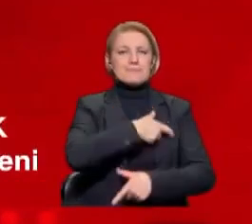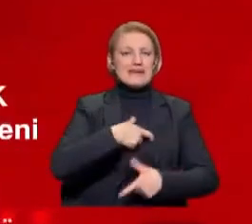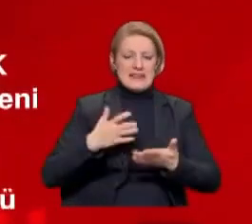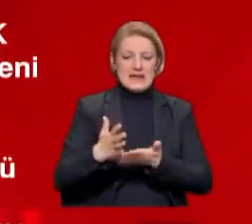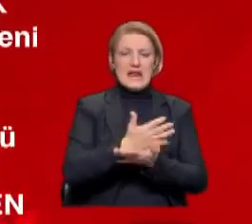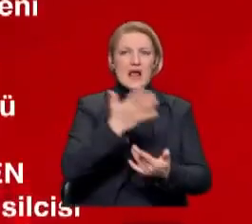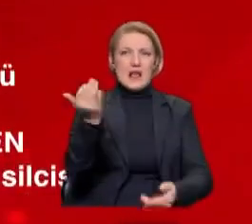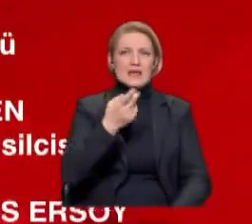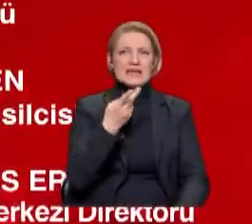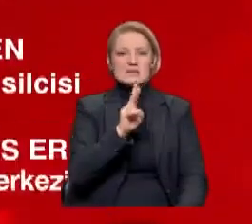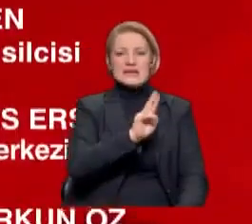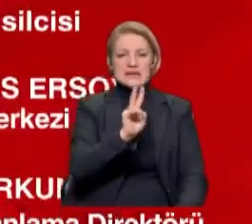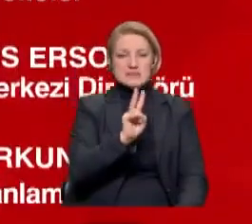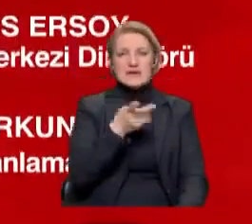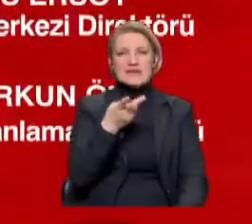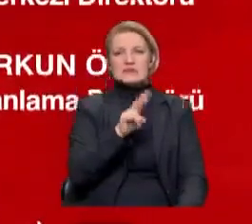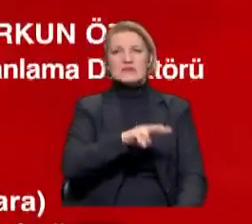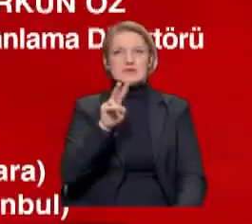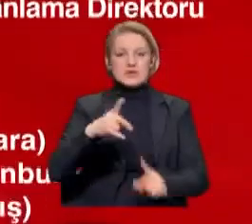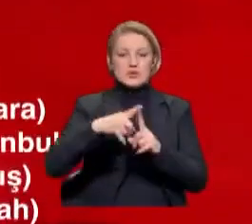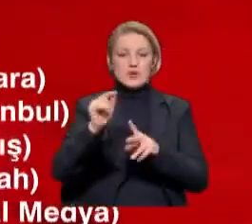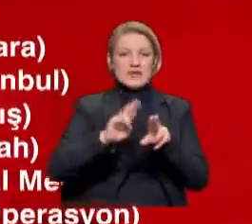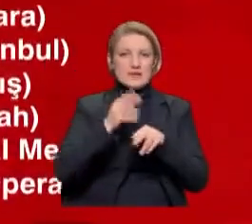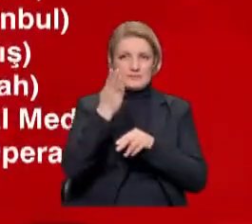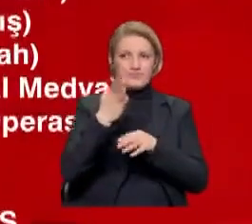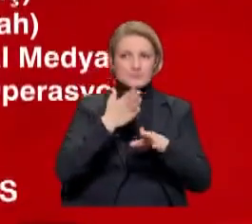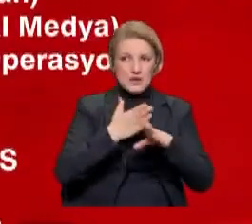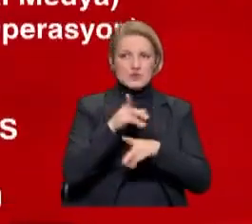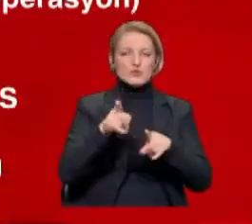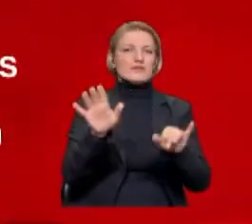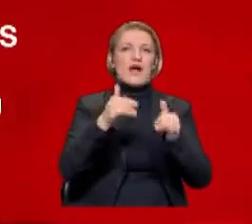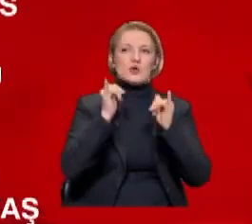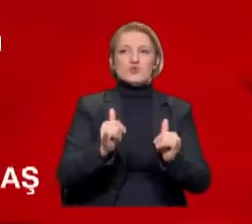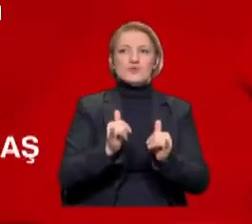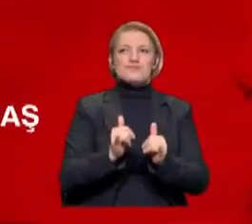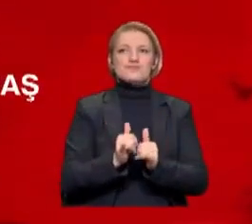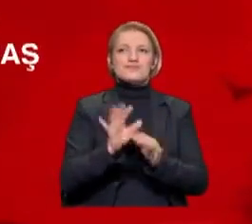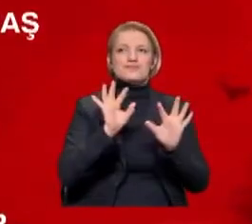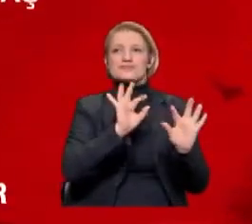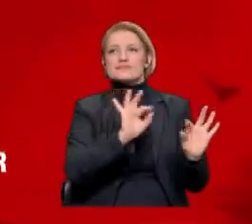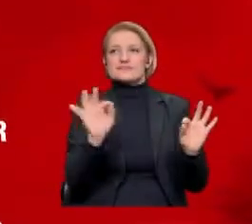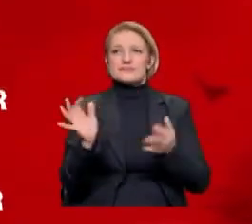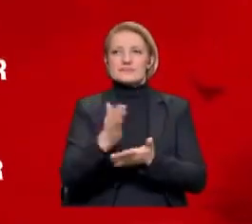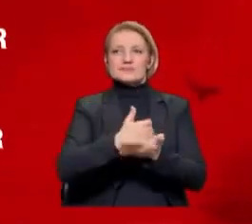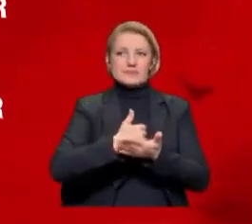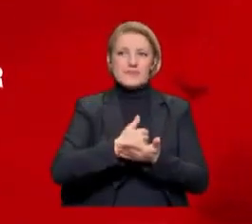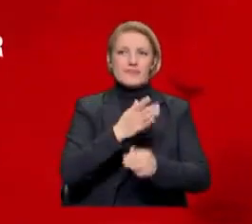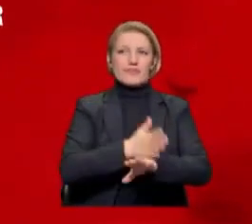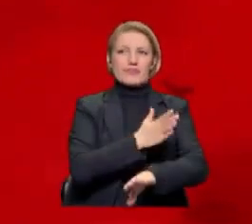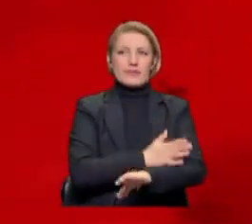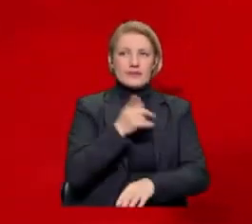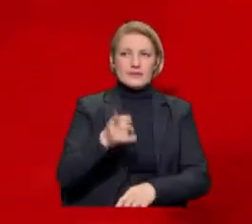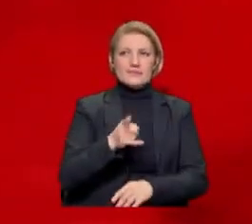aldığı pay. 2020'den 2022'ye. O da TÜİK ha, TÜİK. Gerçek bundan daha kötü. Sabit gelirli vatandaşlarımız, yani